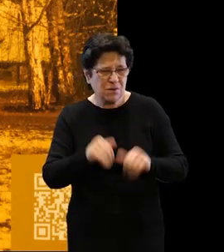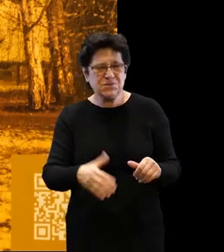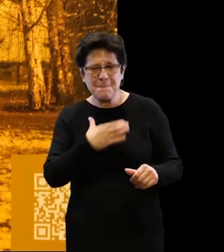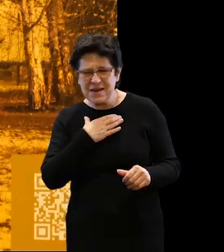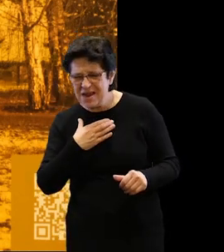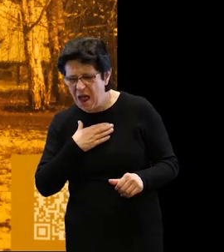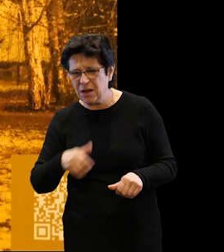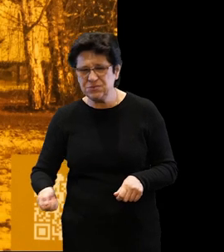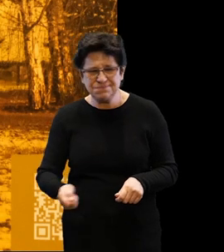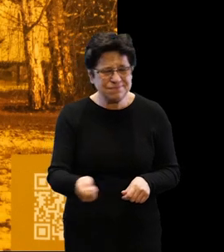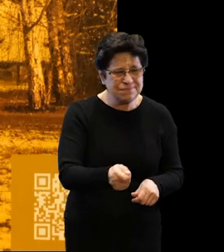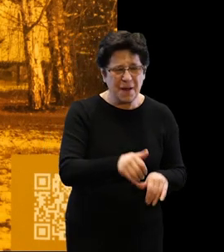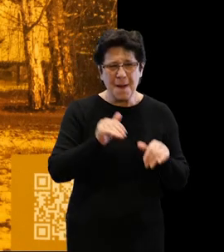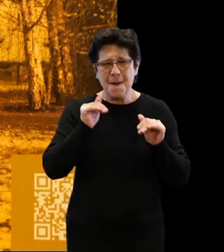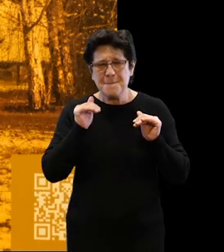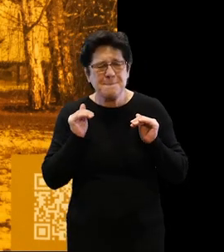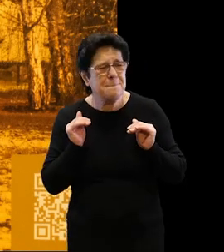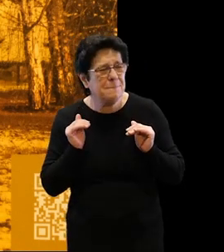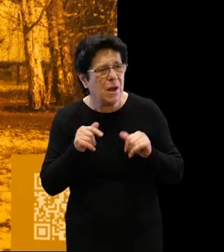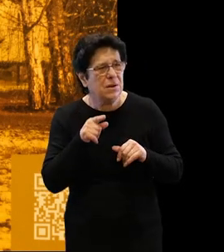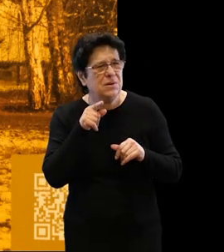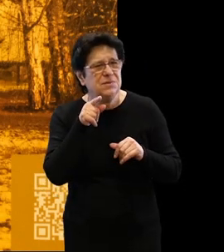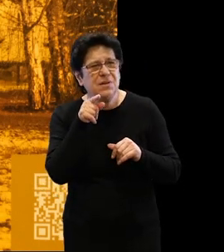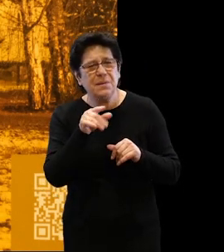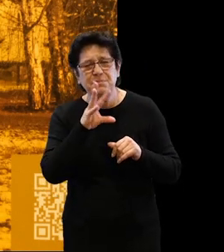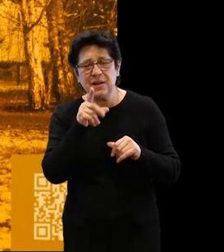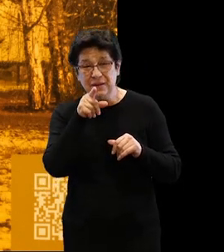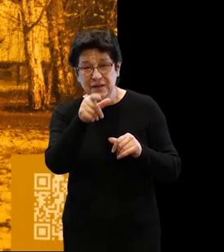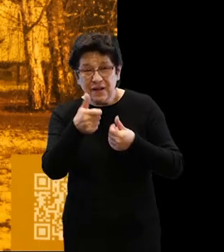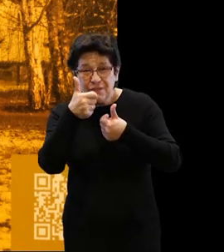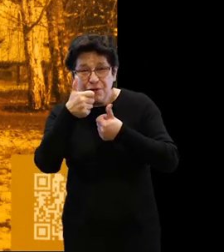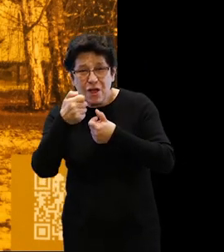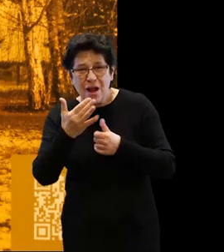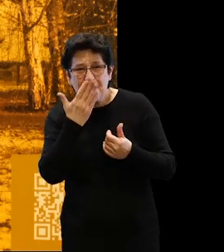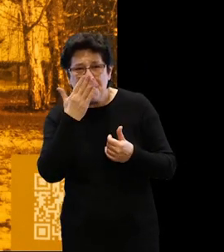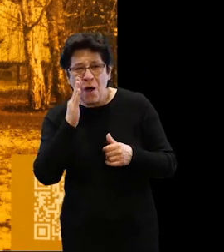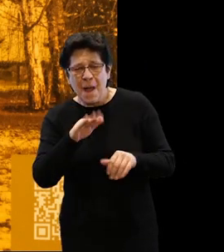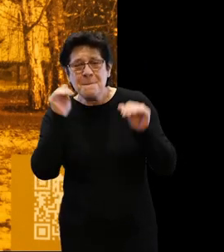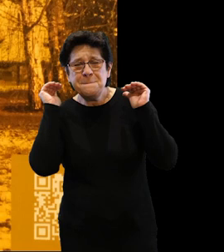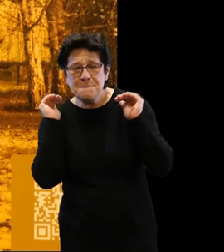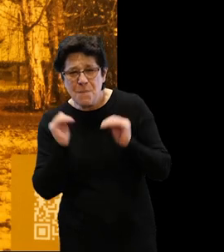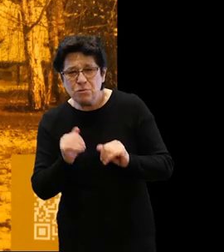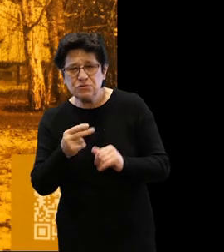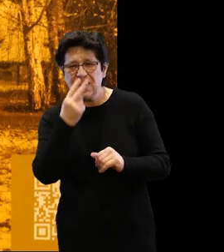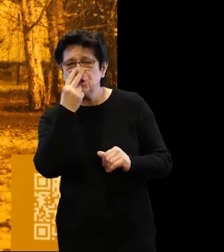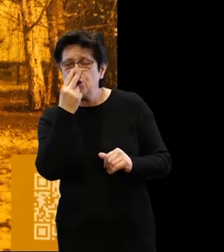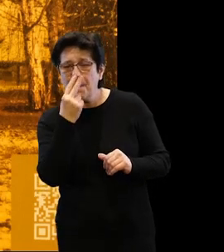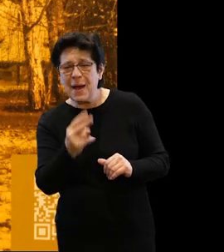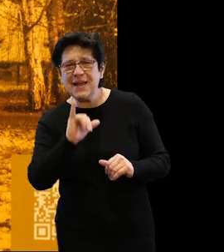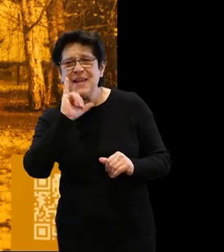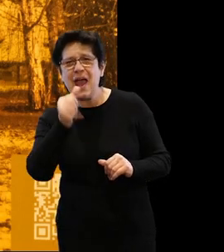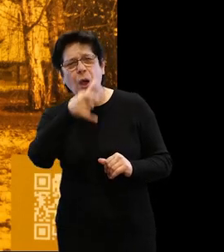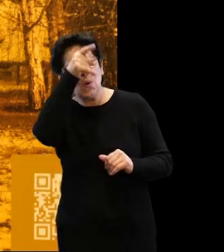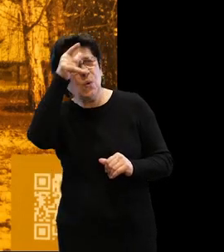izba pamięci jaki skansen No ta fotografia pokazuje że można zobaczyć jak ludzie